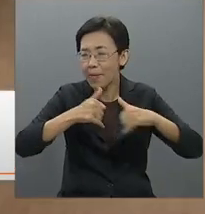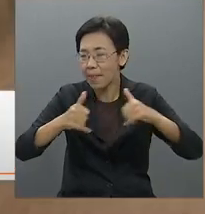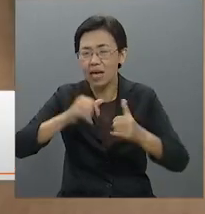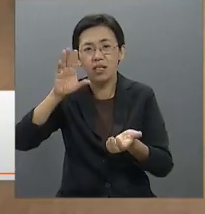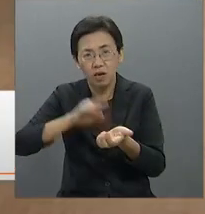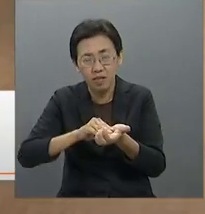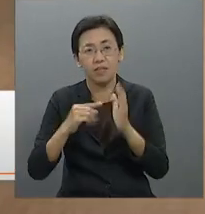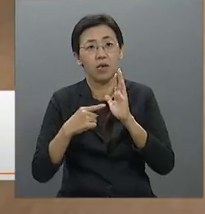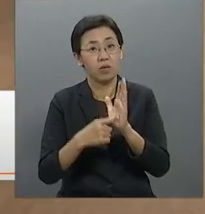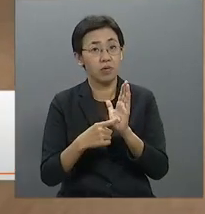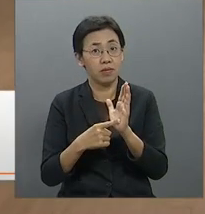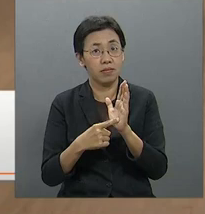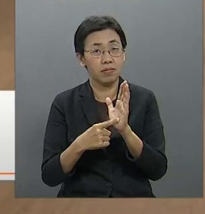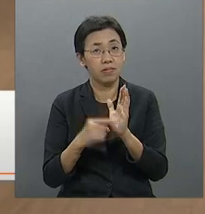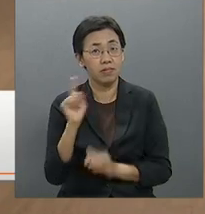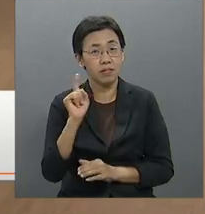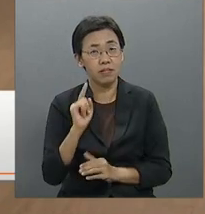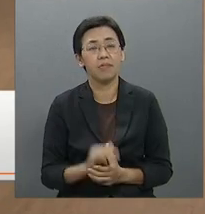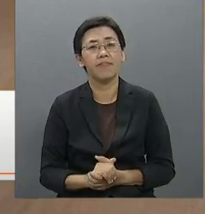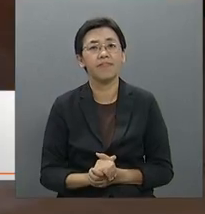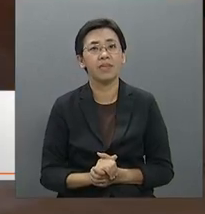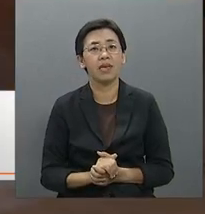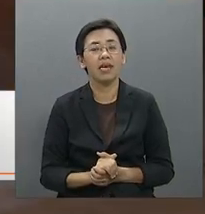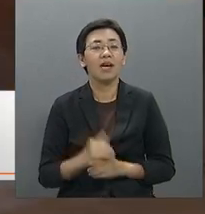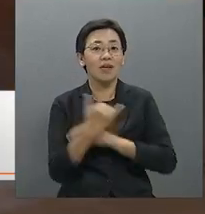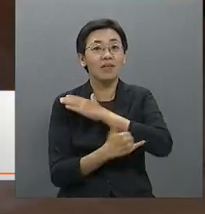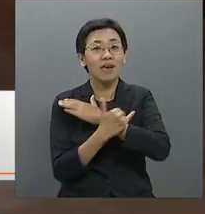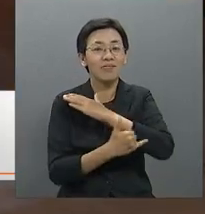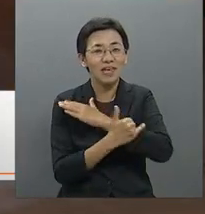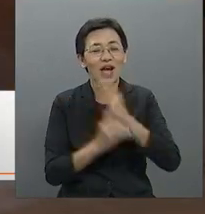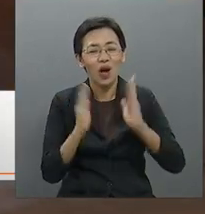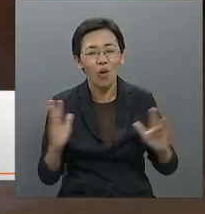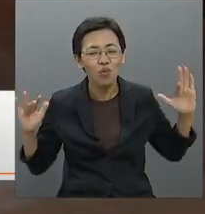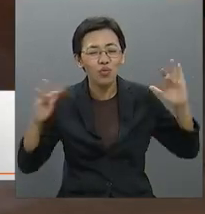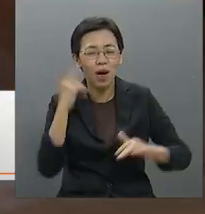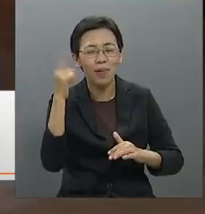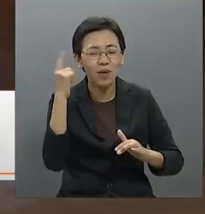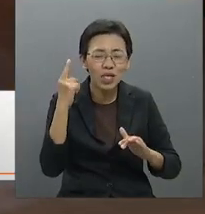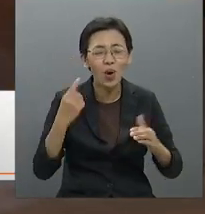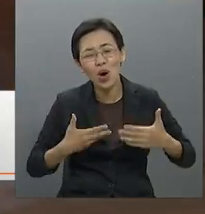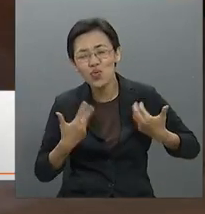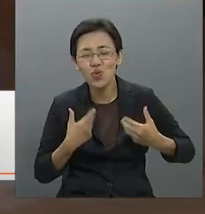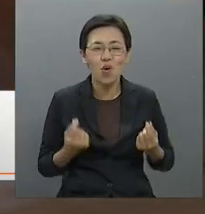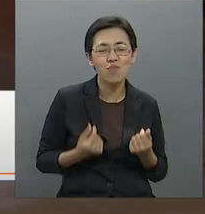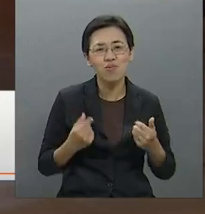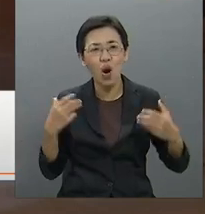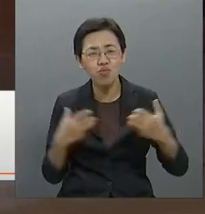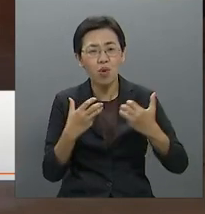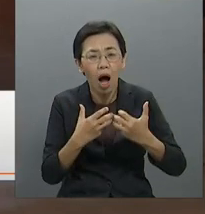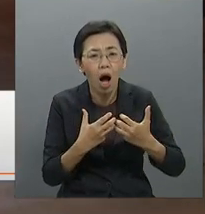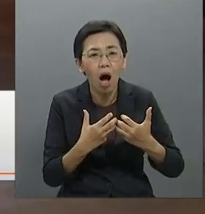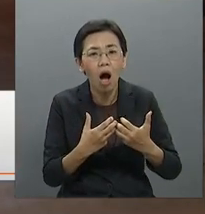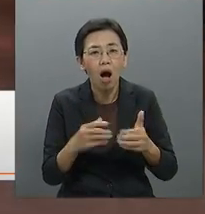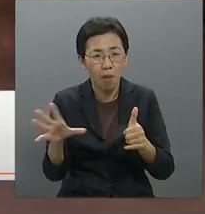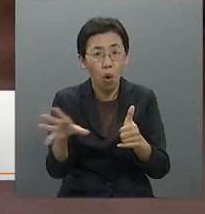ี เห็การที่เกิดขึ้ในสถานบันเทิงของตางประเทศทตองใช้เวลาในการตดตามโรคนานจนทำให้กลุมก้อนน